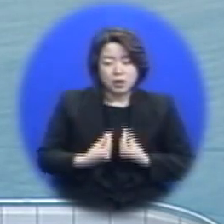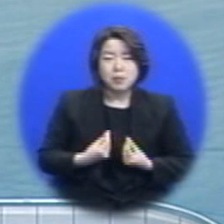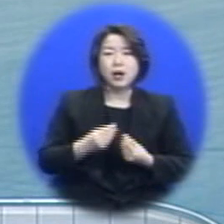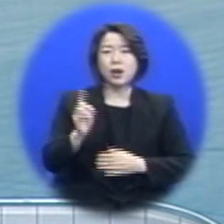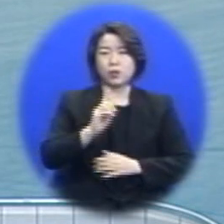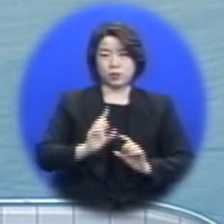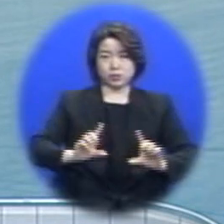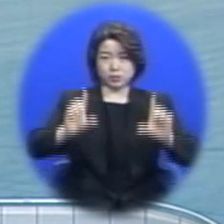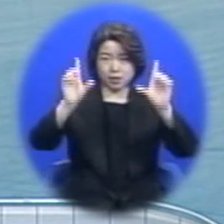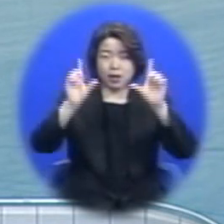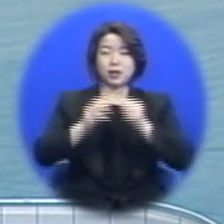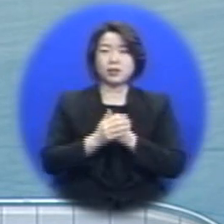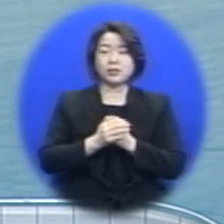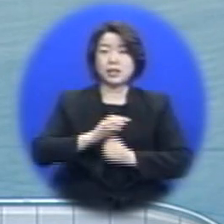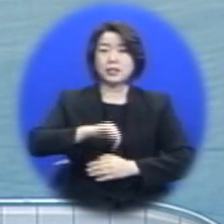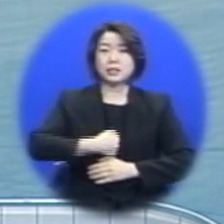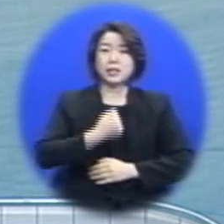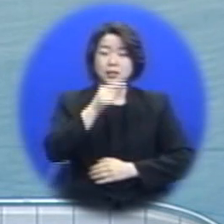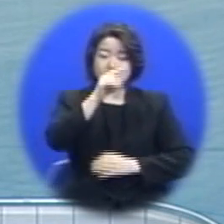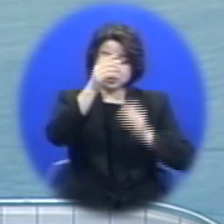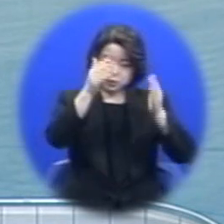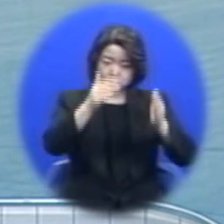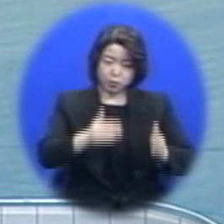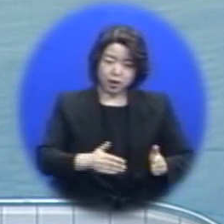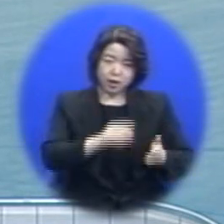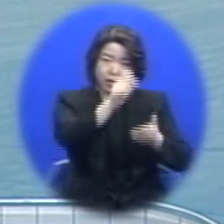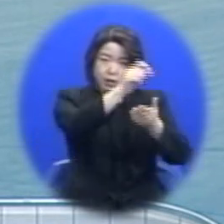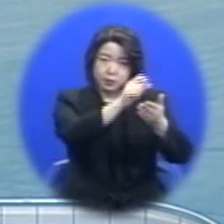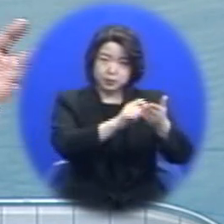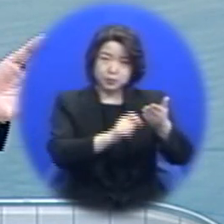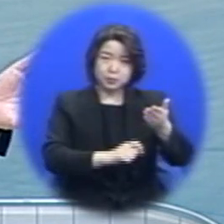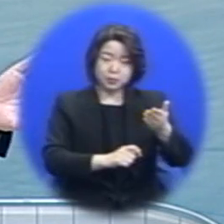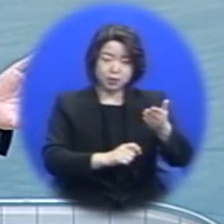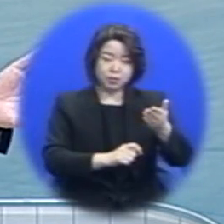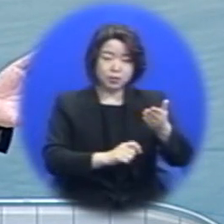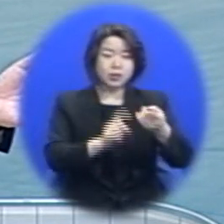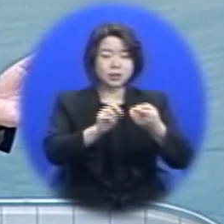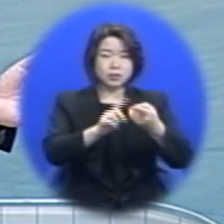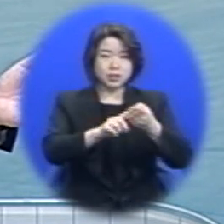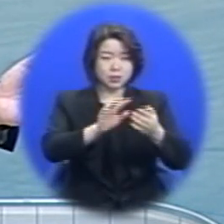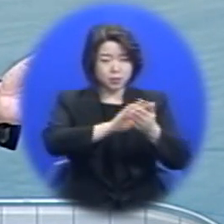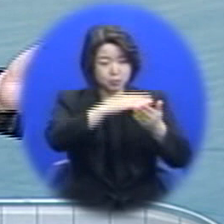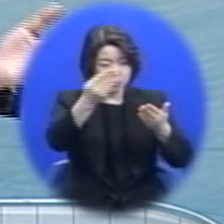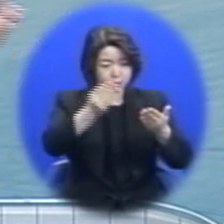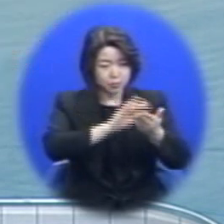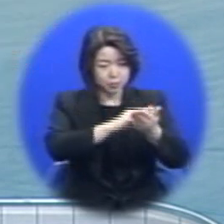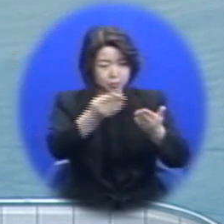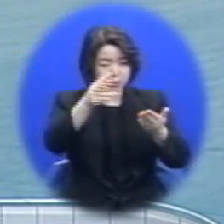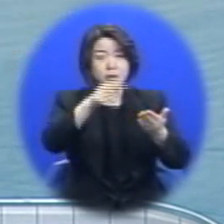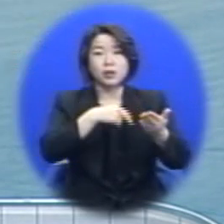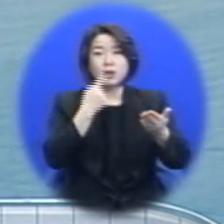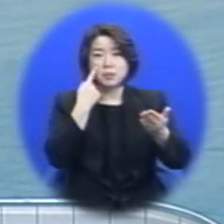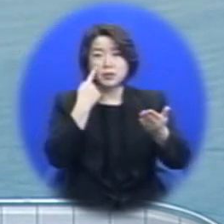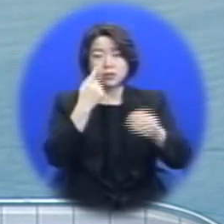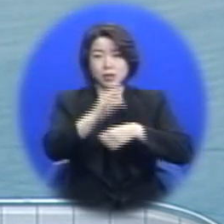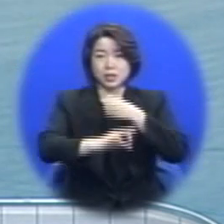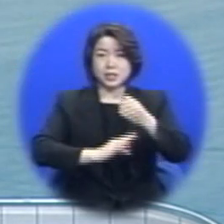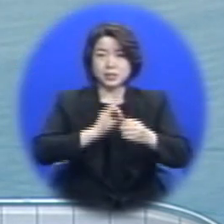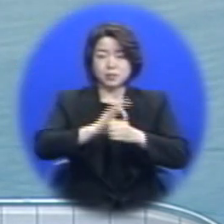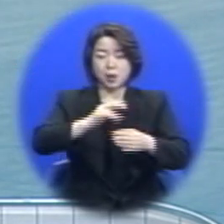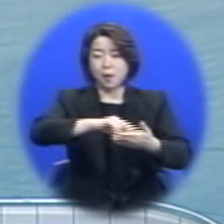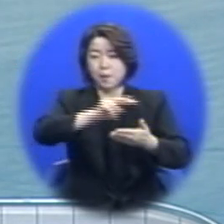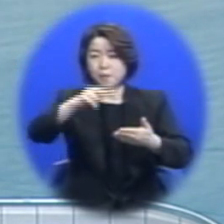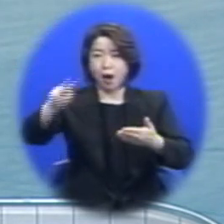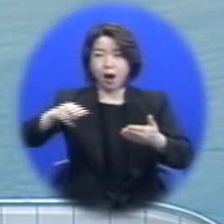날 자기가 그동안 기록했던 걸 우연히 펼쳐보게 되었습니다. 10년 동안 자기의 방황의